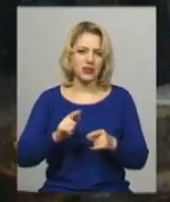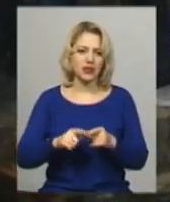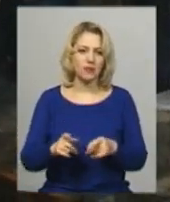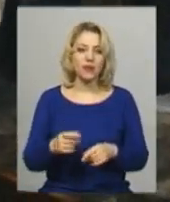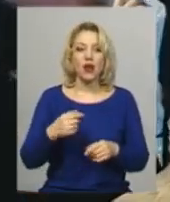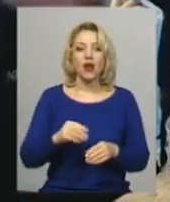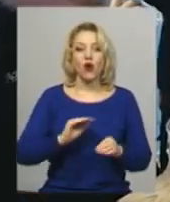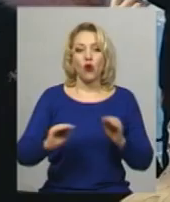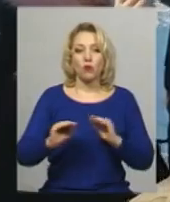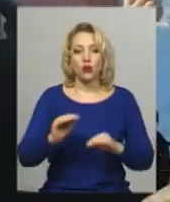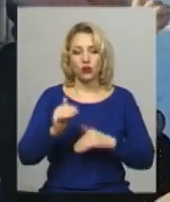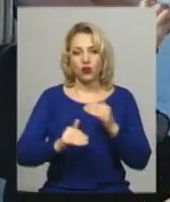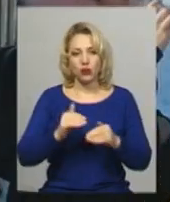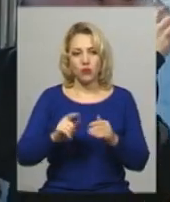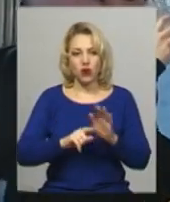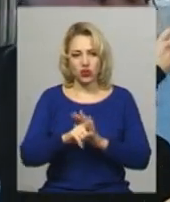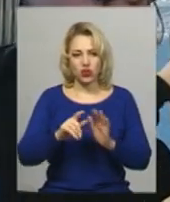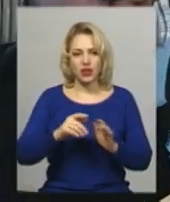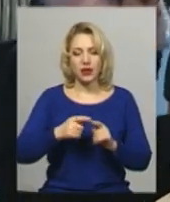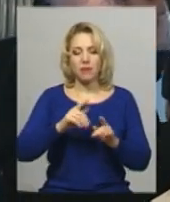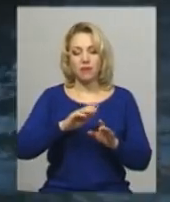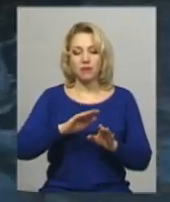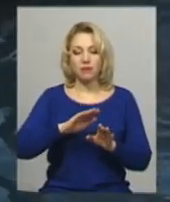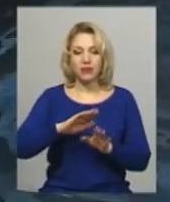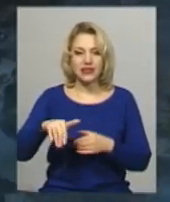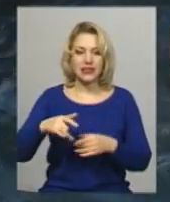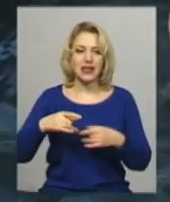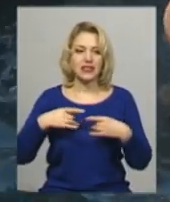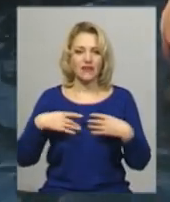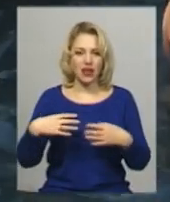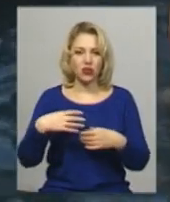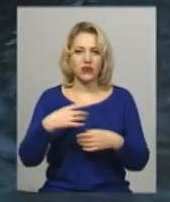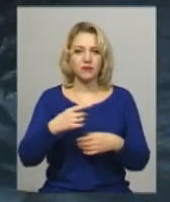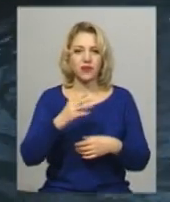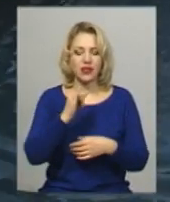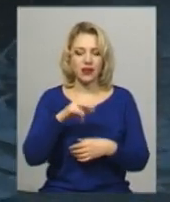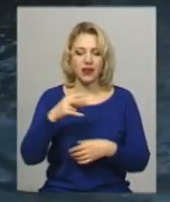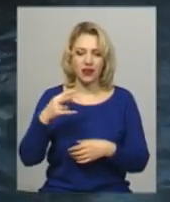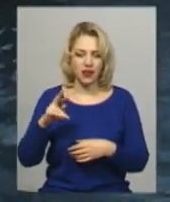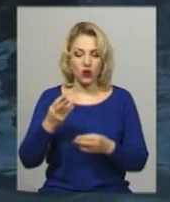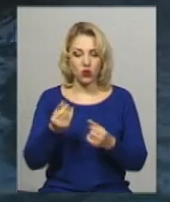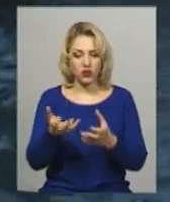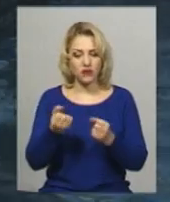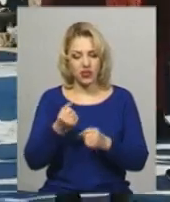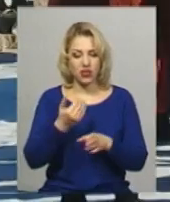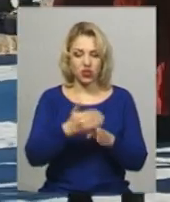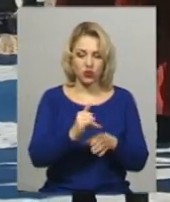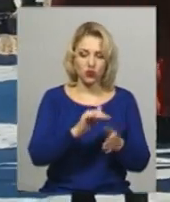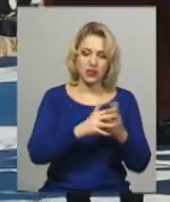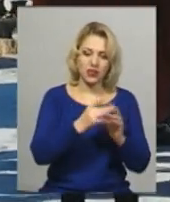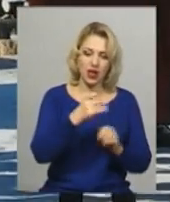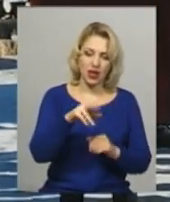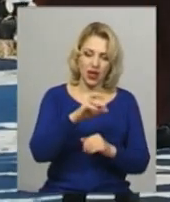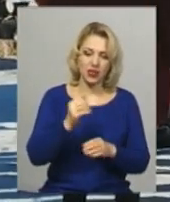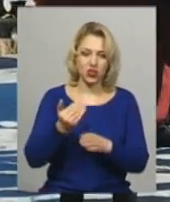жителі розпочали минулого року після храмового свята Іллі. Кошти на облаштування взяли частково з бюджету сільської ради, частково зібрали